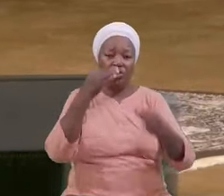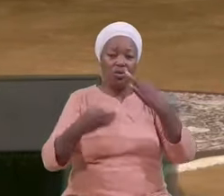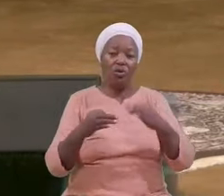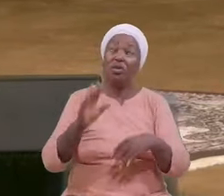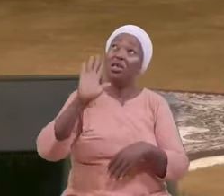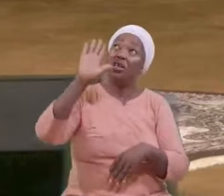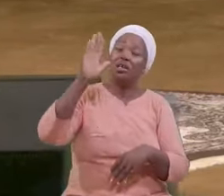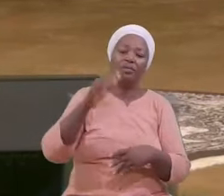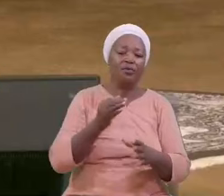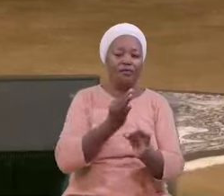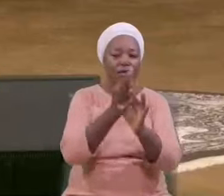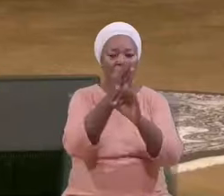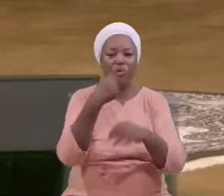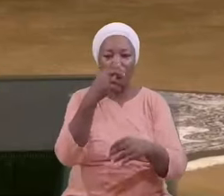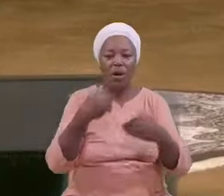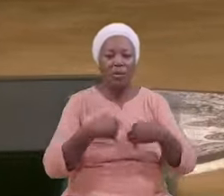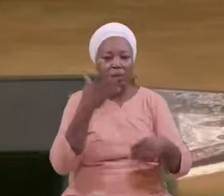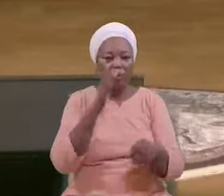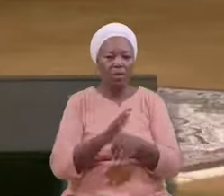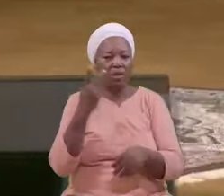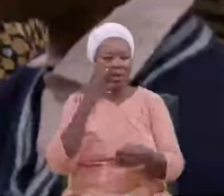fait la promesse. Numéro 3 ici.